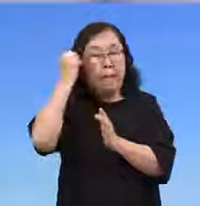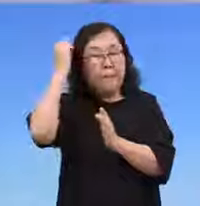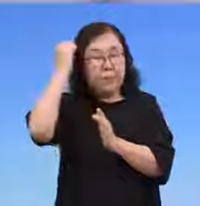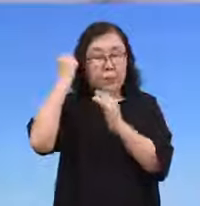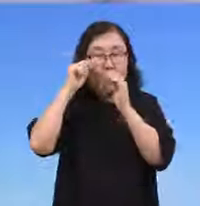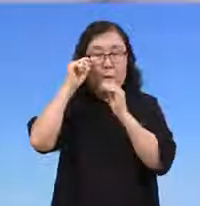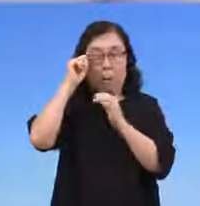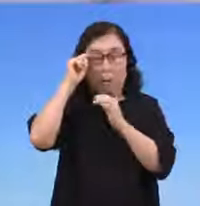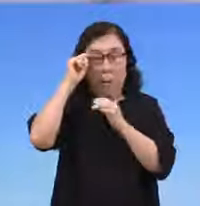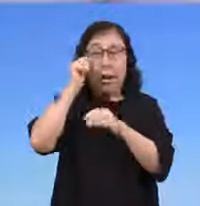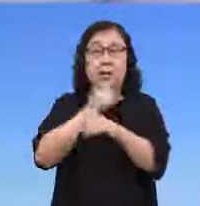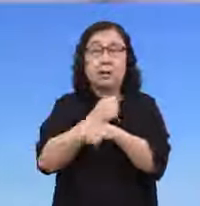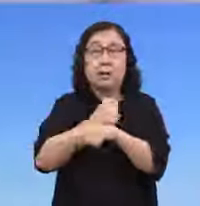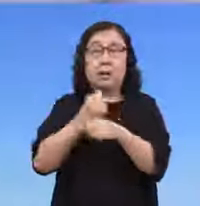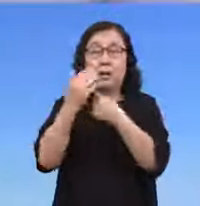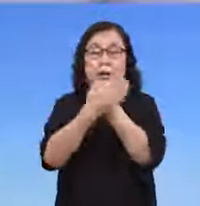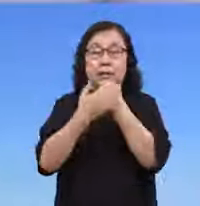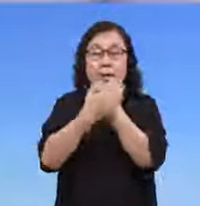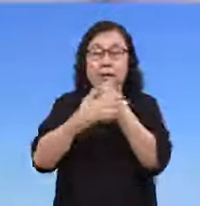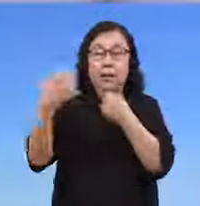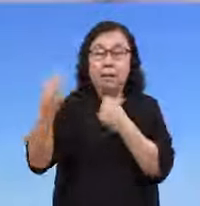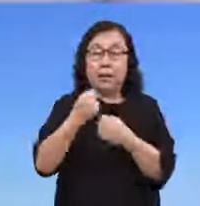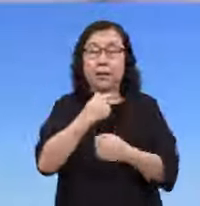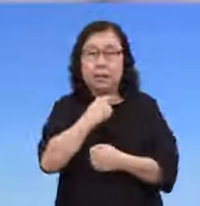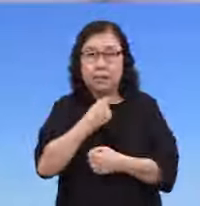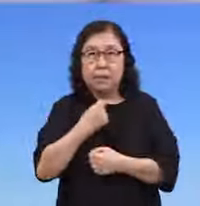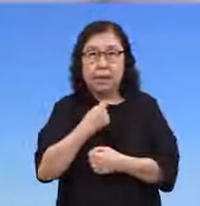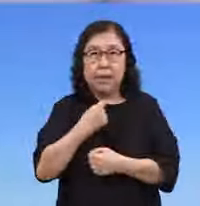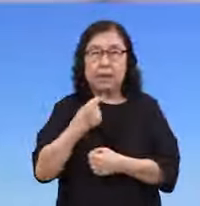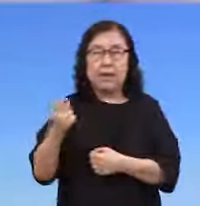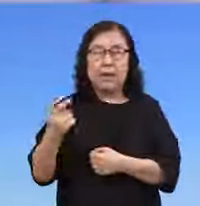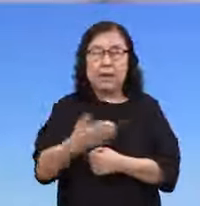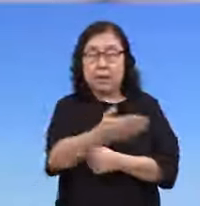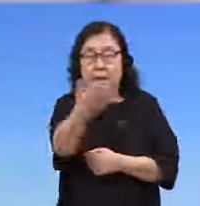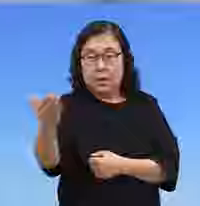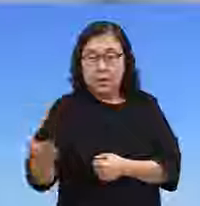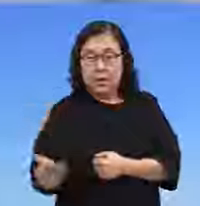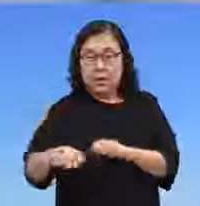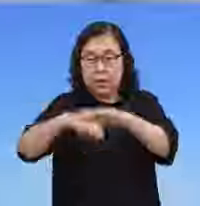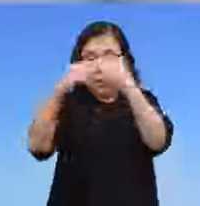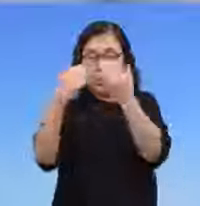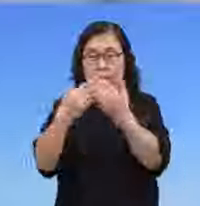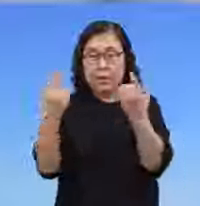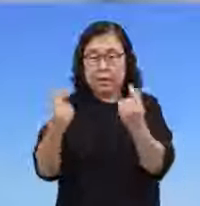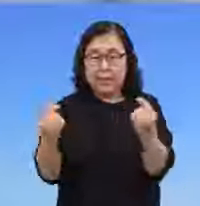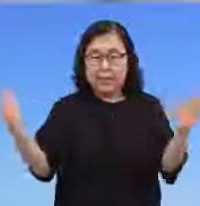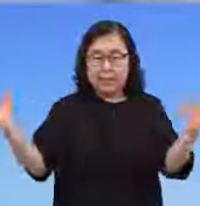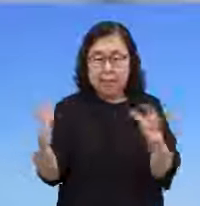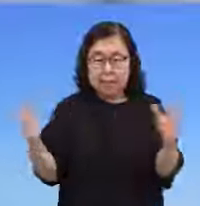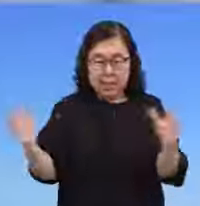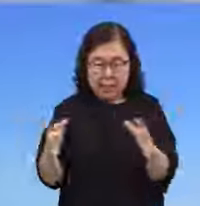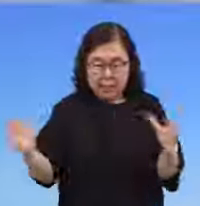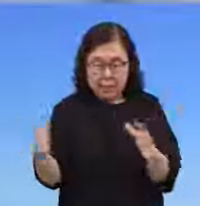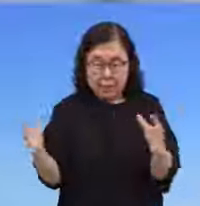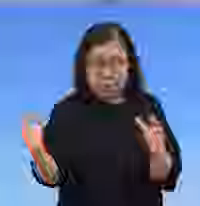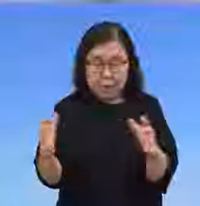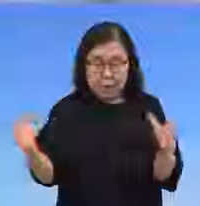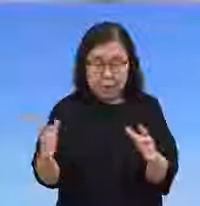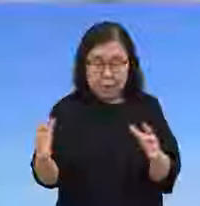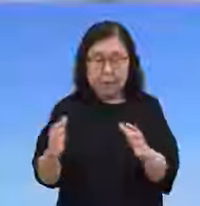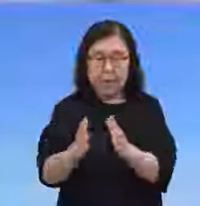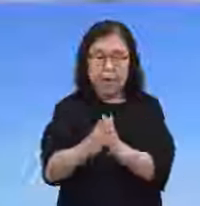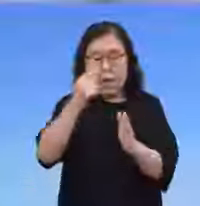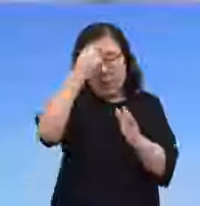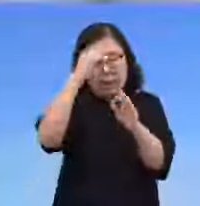은혜를 누리는 한 주간이 되시기를 바랍니다. 다 모여서 예배를 드리면 제가 좀 확인도 하고 아멘도 해보라 그러고 이러겠는데,